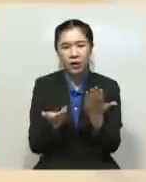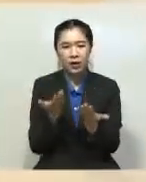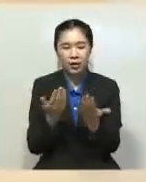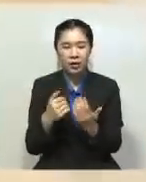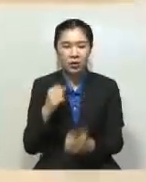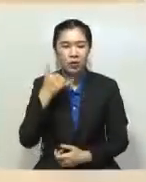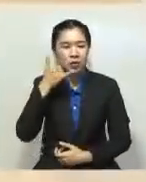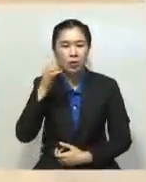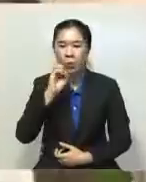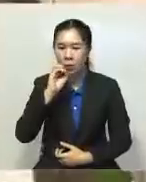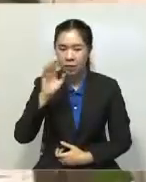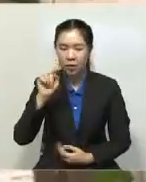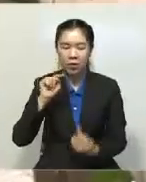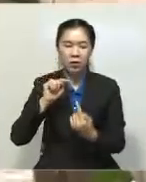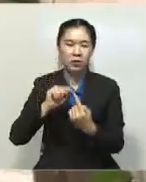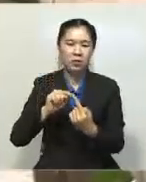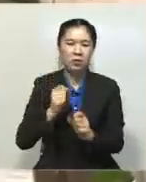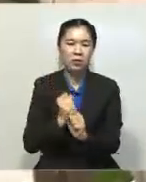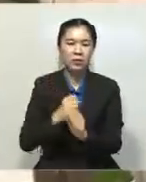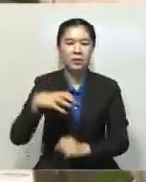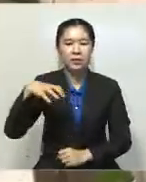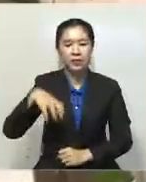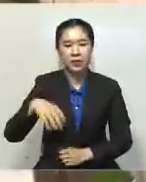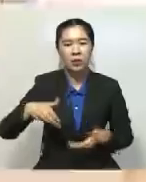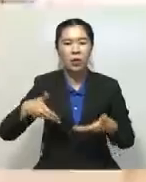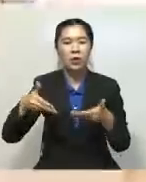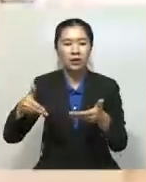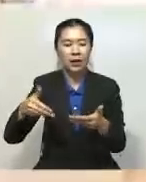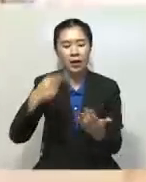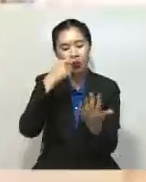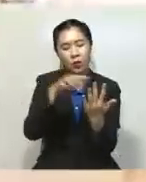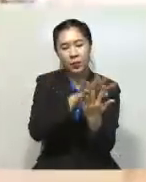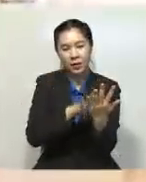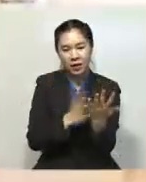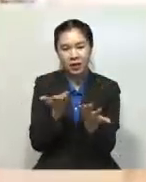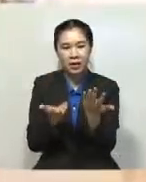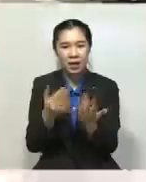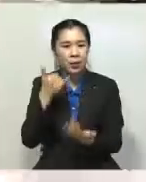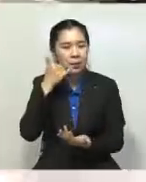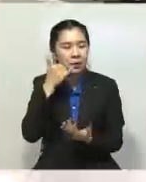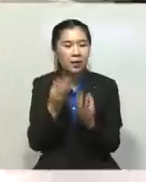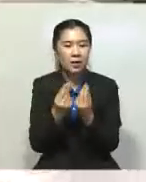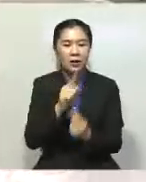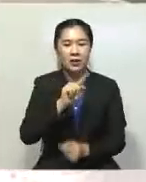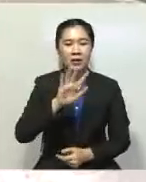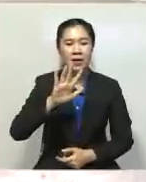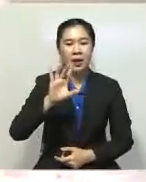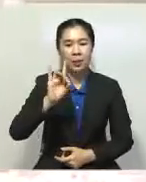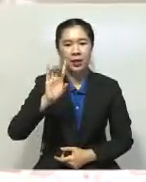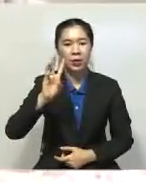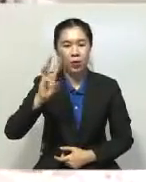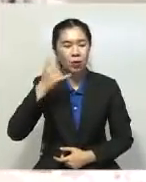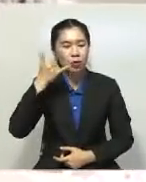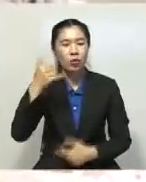ที่สำนักงานทางหลวงแขวงทางหลวงหมวดทางหลวงในพื้นที่ทั่วประเทศหรือสายด่วนกรมทางหลวงนะครับ1586โดยโท